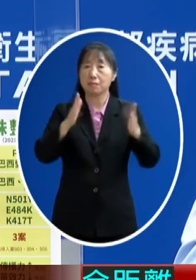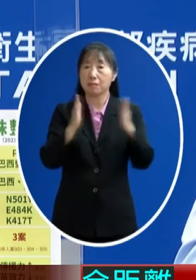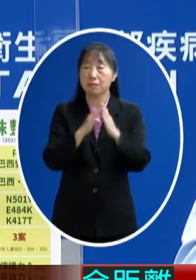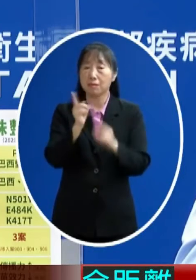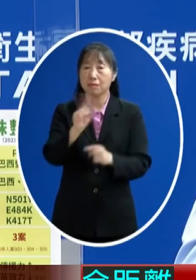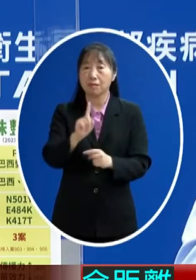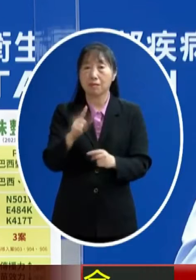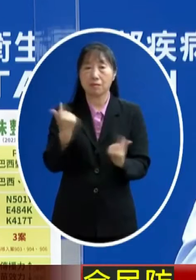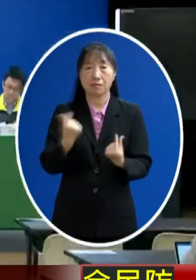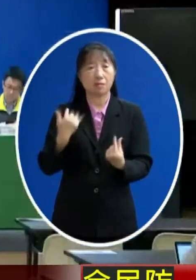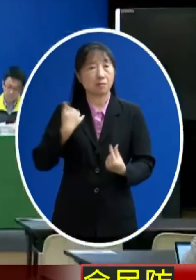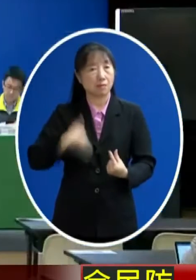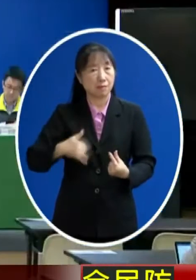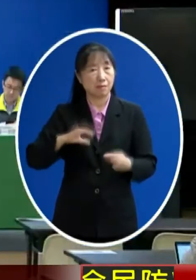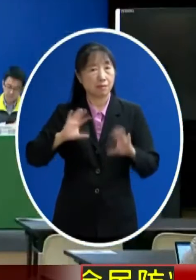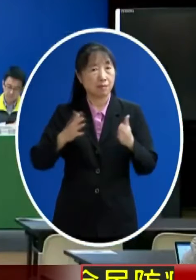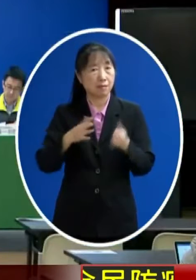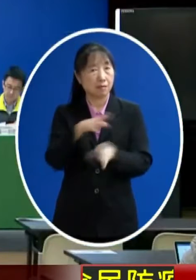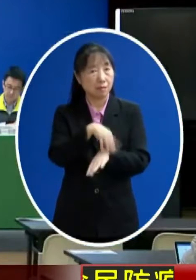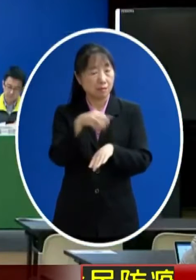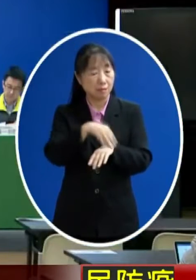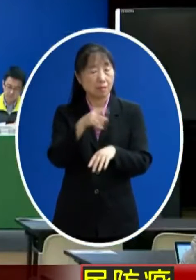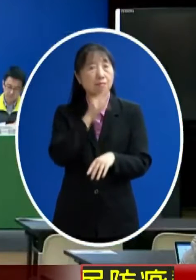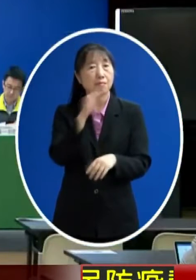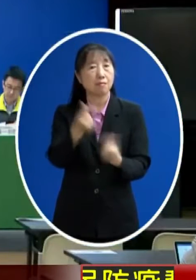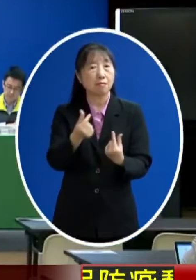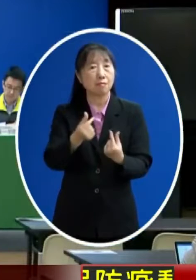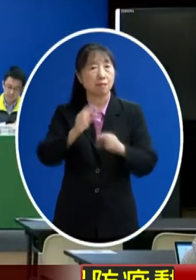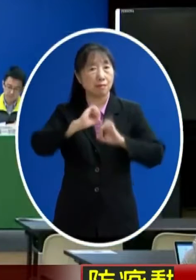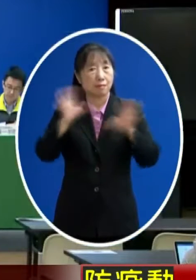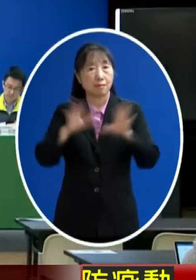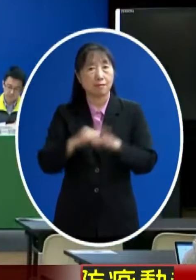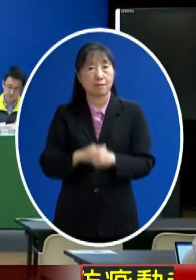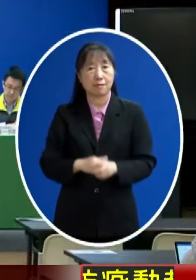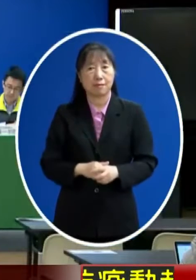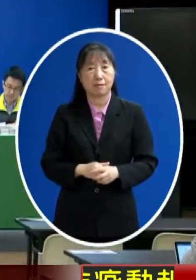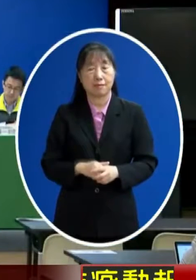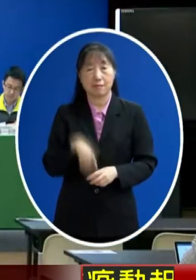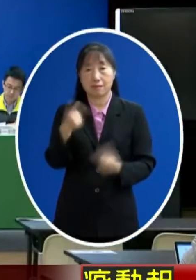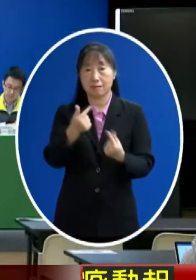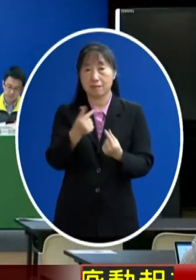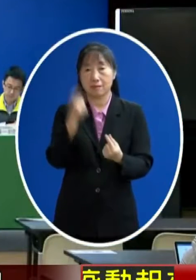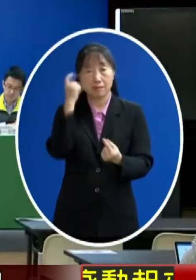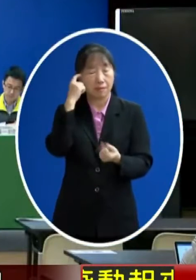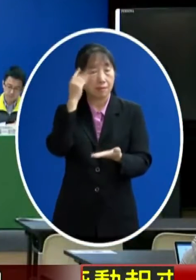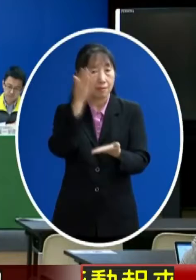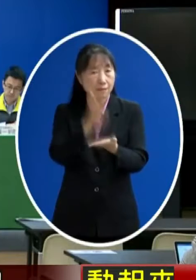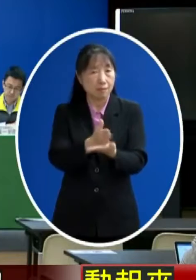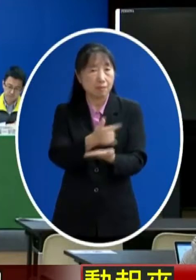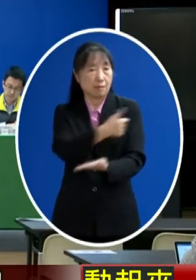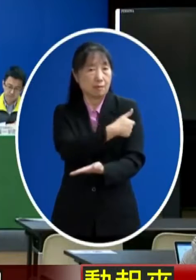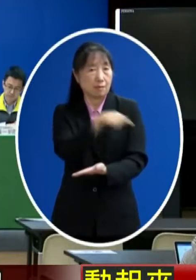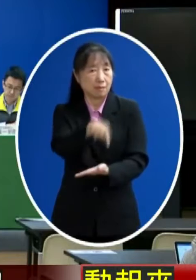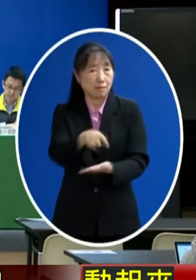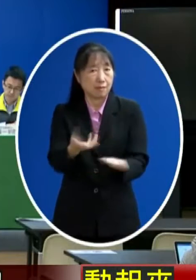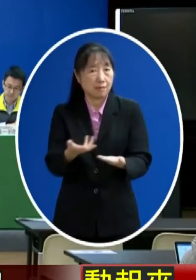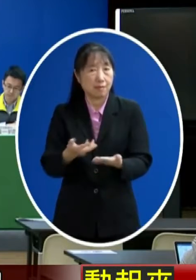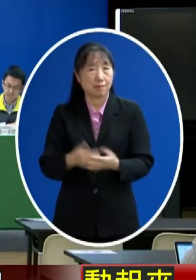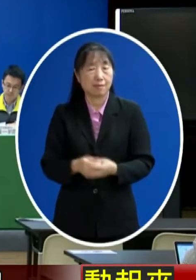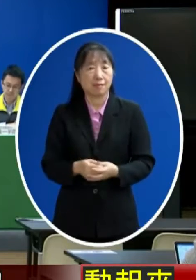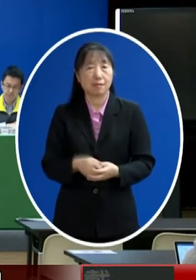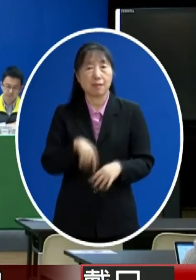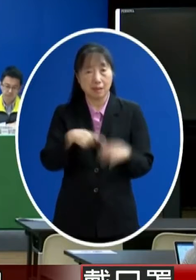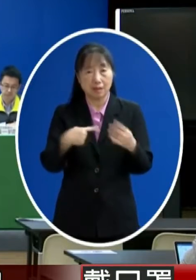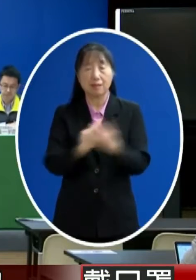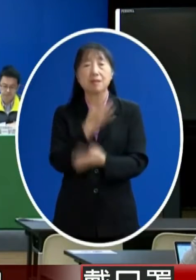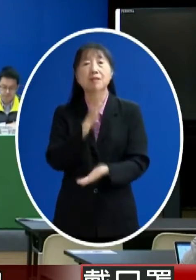起来是法国跟瑞典，好像这样宣布对，哦，相关他们要停止施打。那我们认为这都是一些听